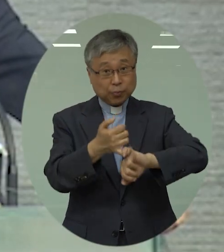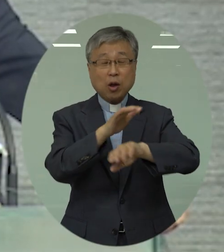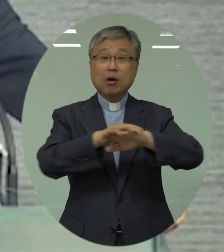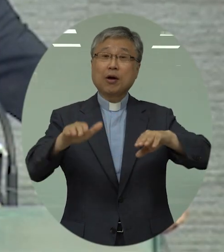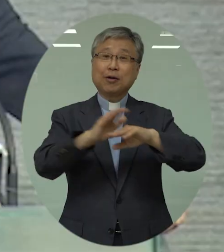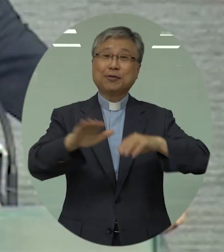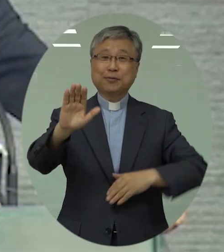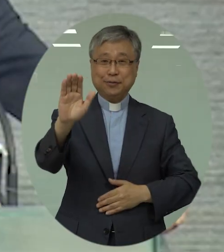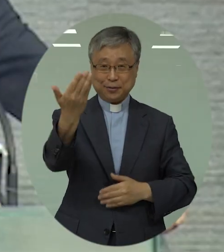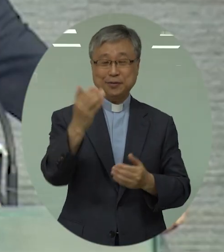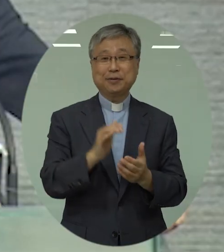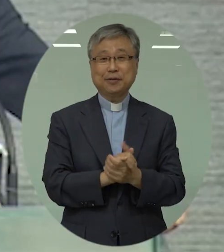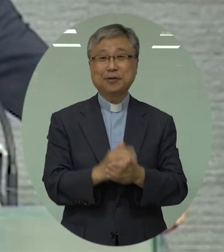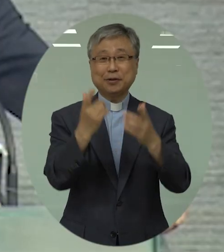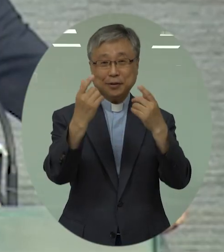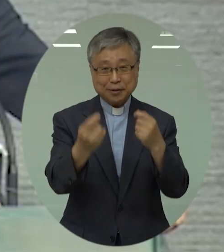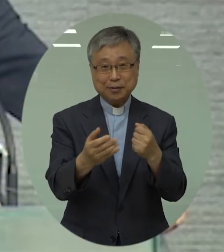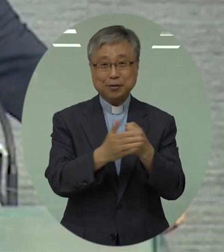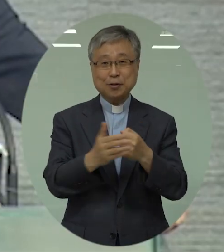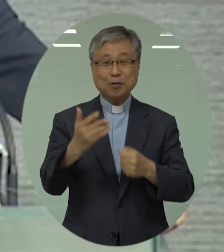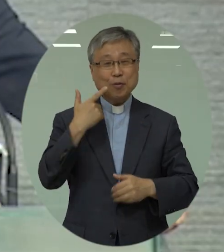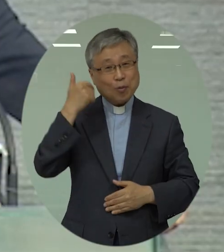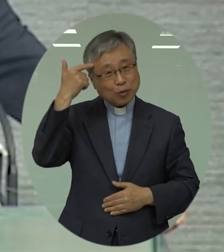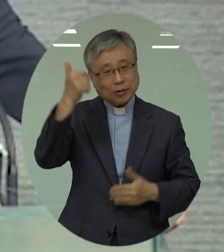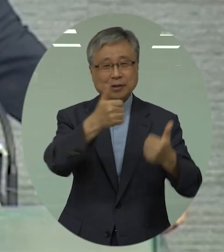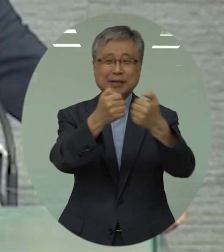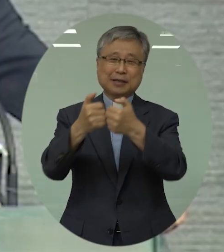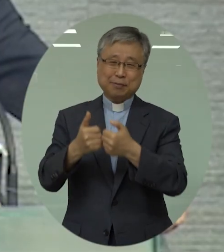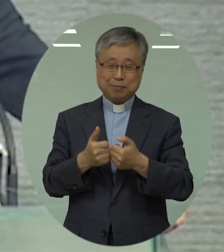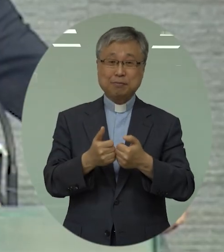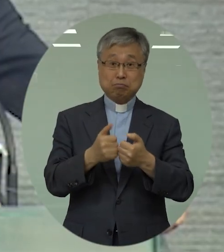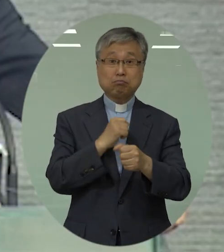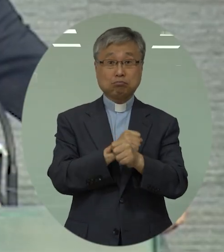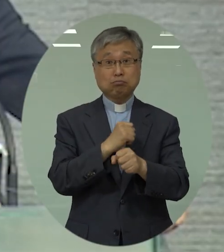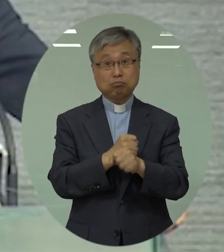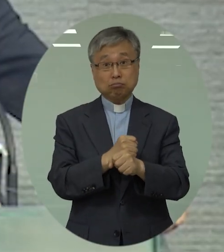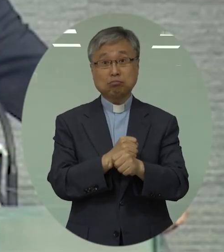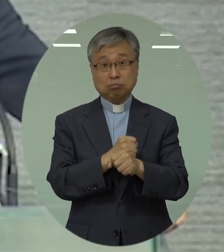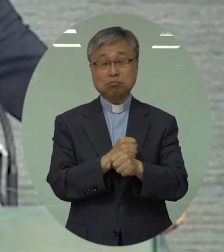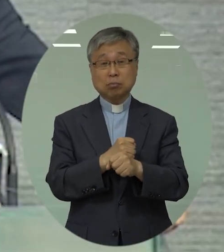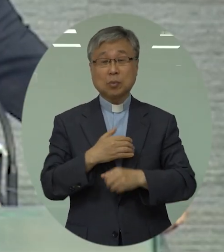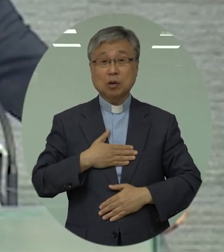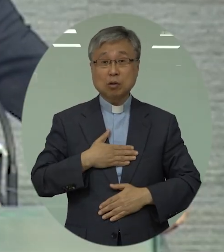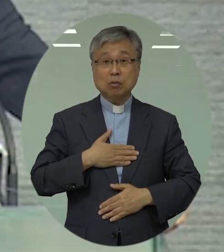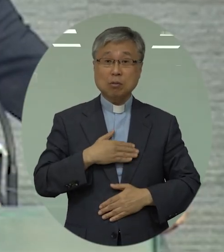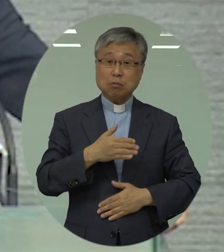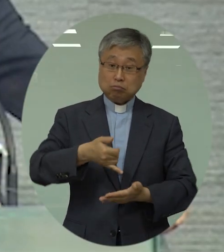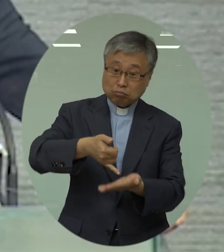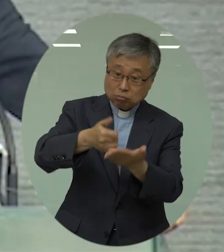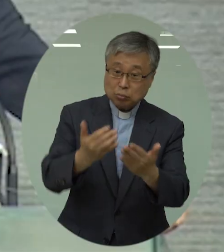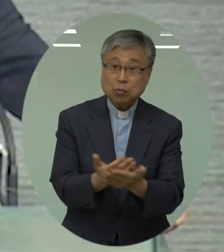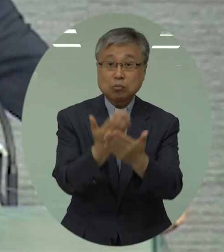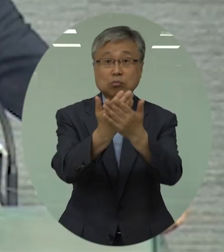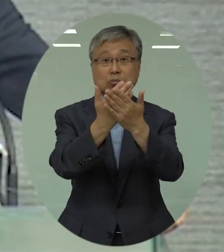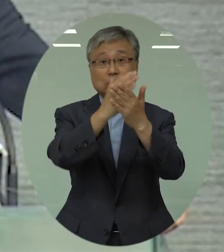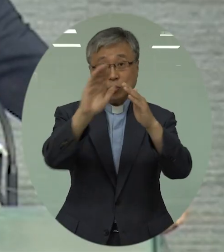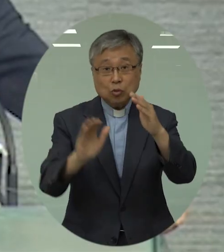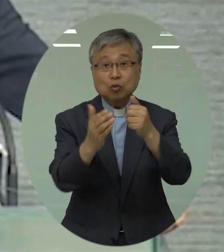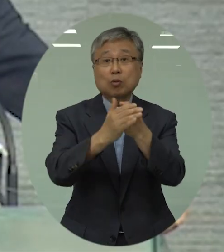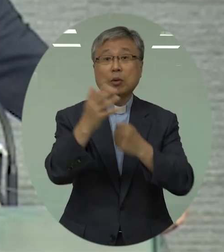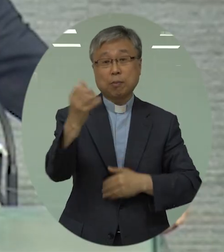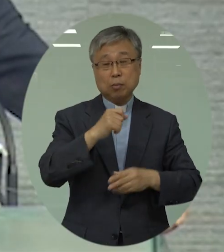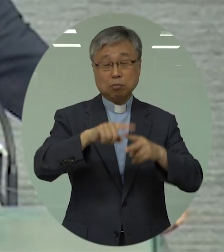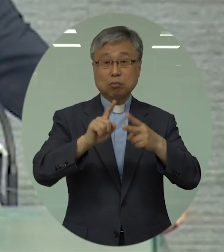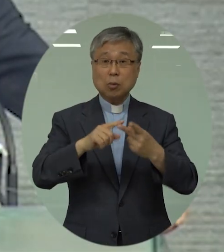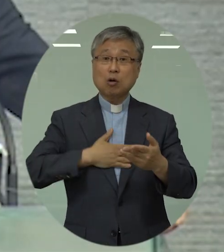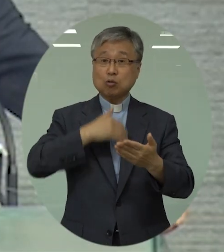돼. 그래서 목사님과 상담하든지 교회 성숙한 성도들과 도움을 받든지 그래서 나는